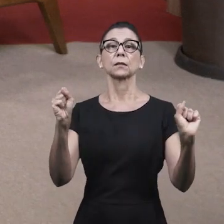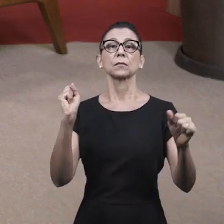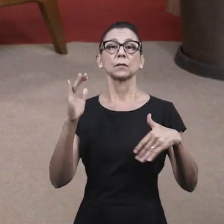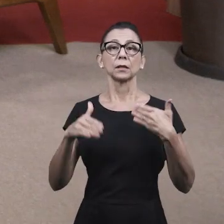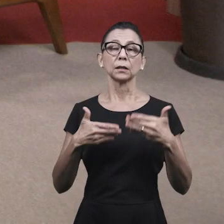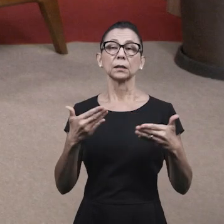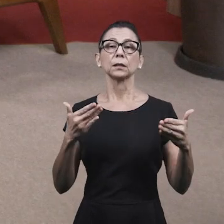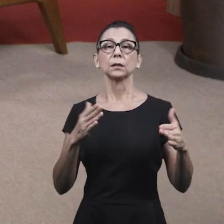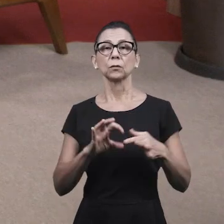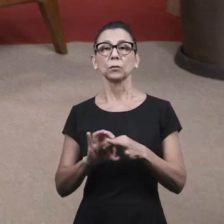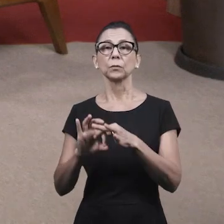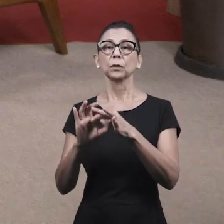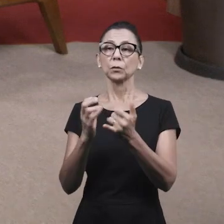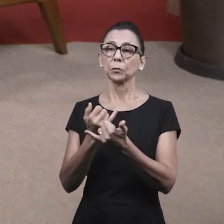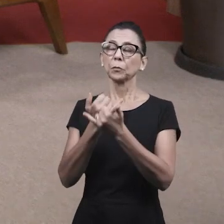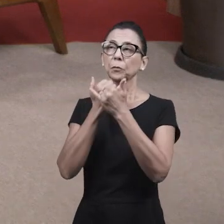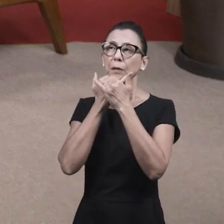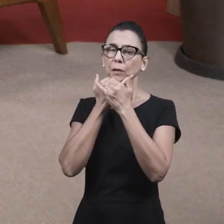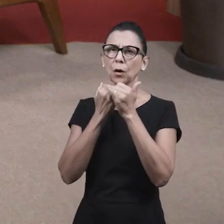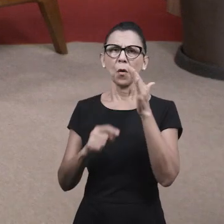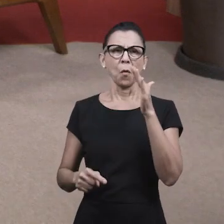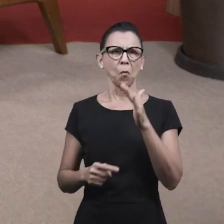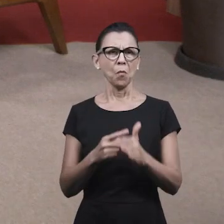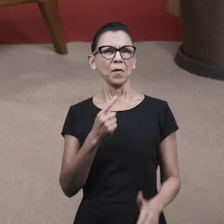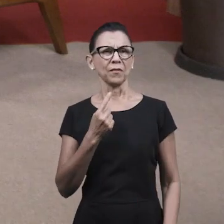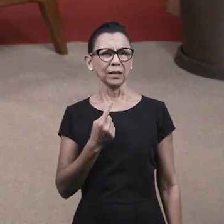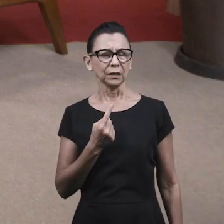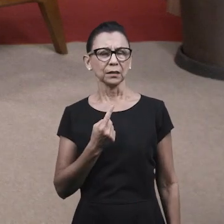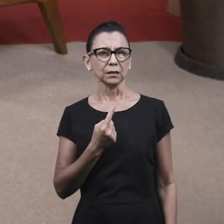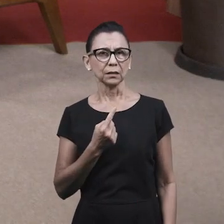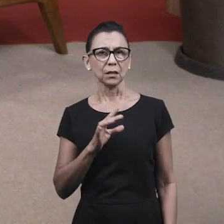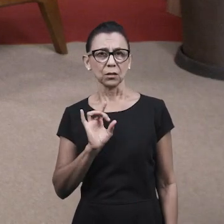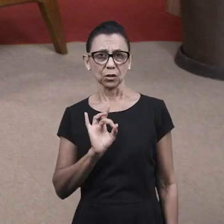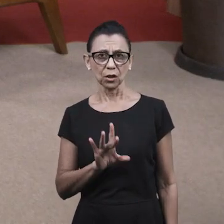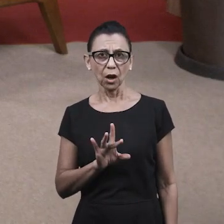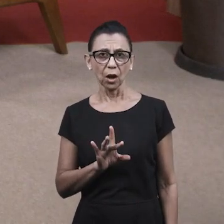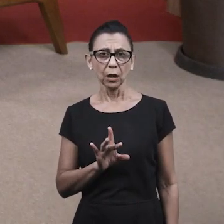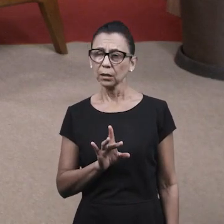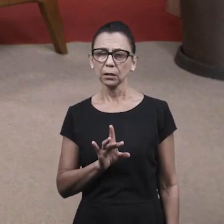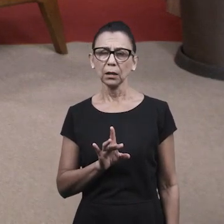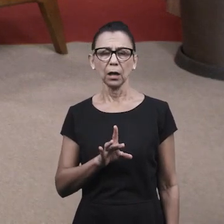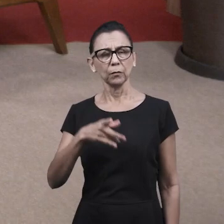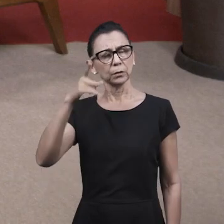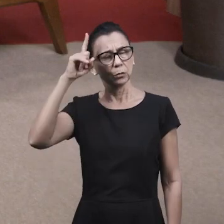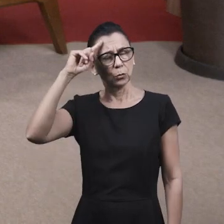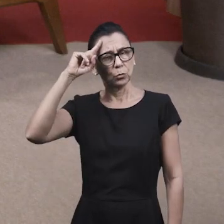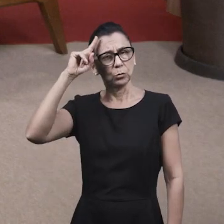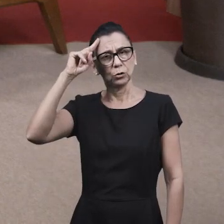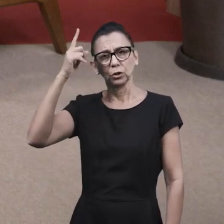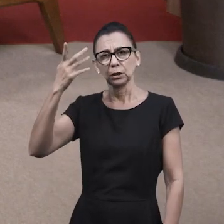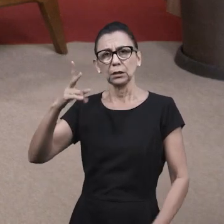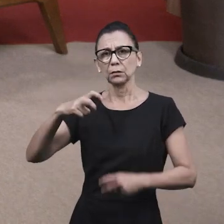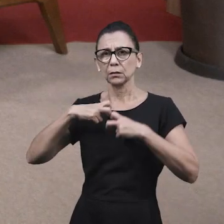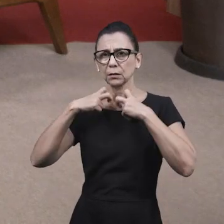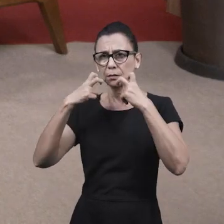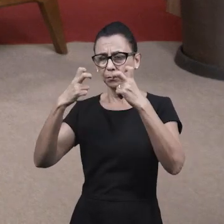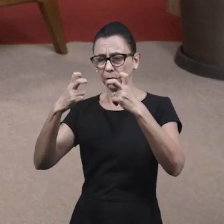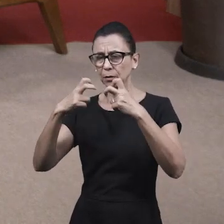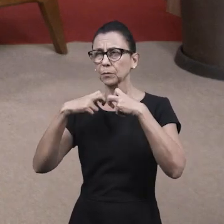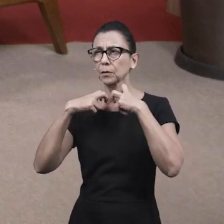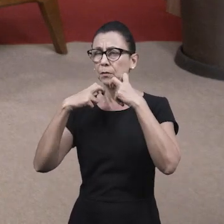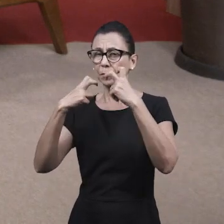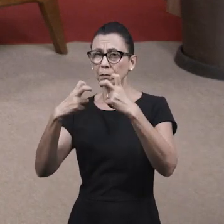besoin de délivrance, vous avez besoin de joie, de communion, de pardon. Une seule fois? Non. Nous